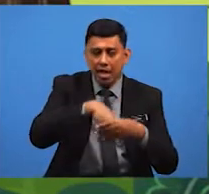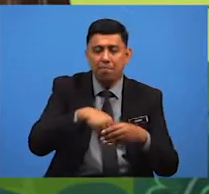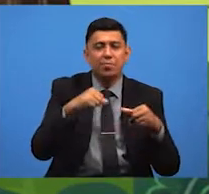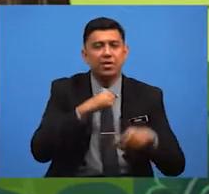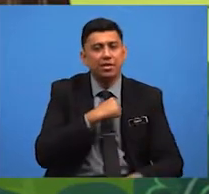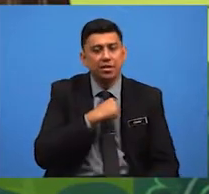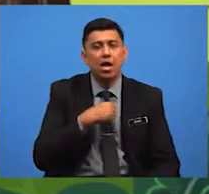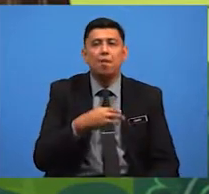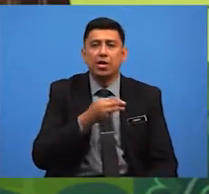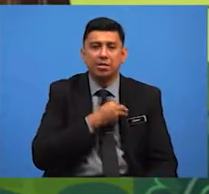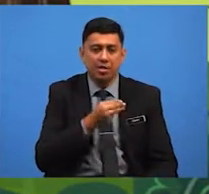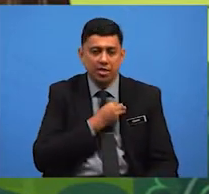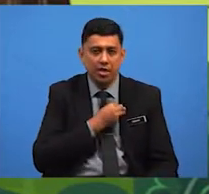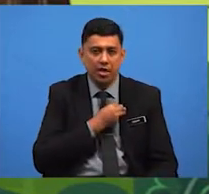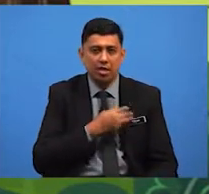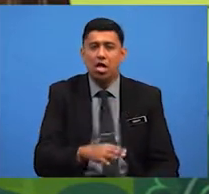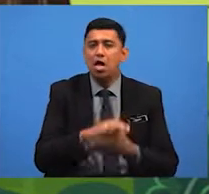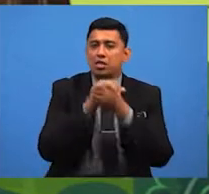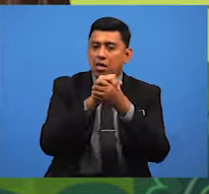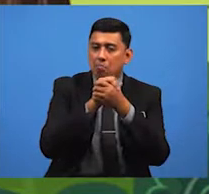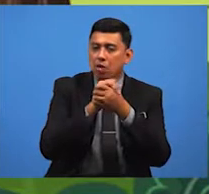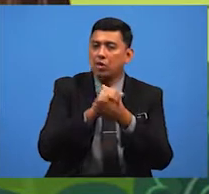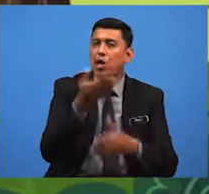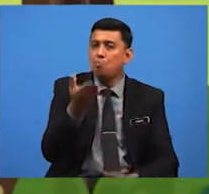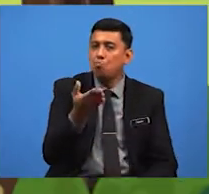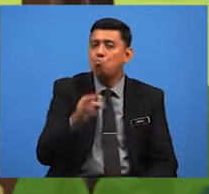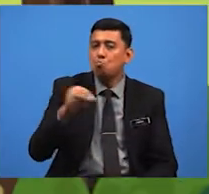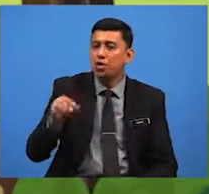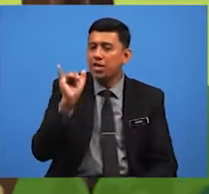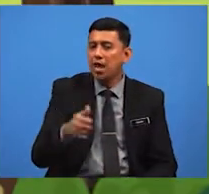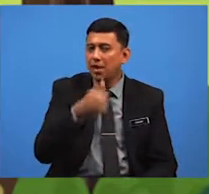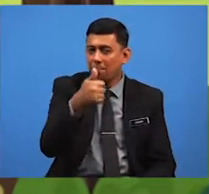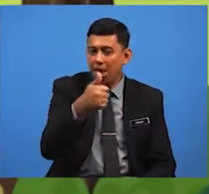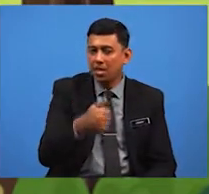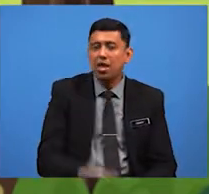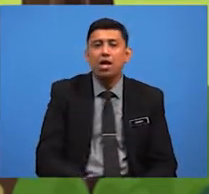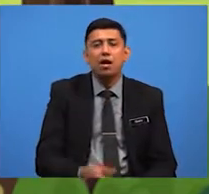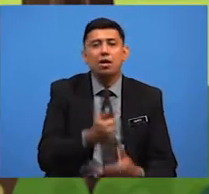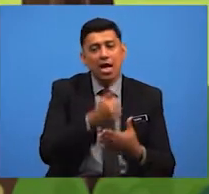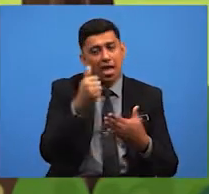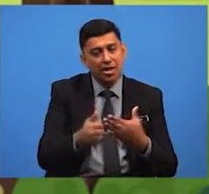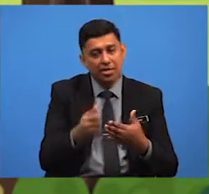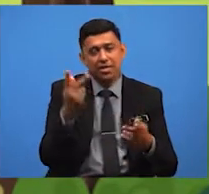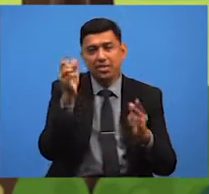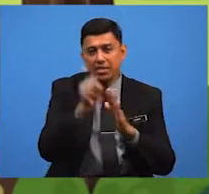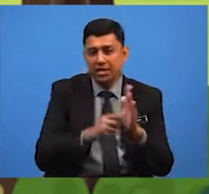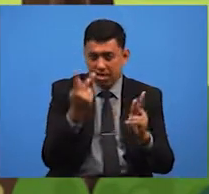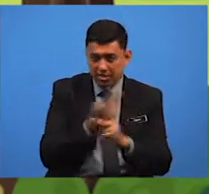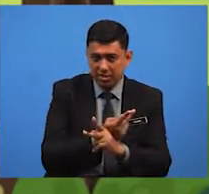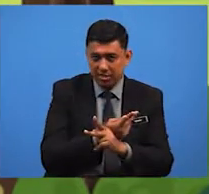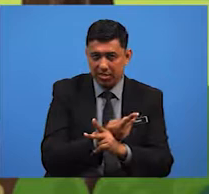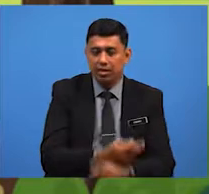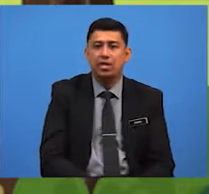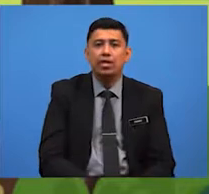masing-masing. Syabas kamu murid yang hebat. Akhir sekali, komponen sastra yang kita